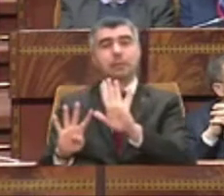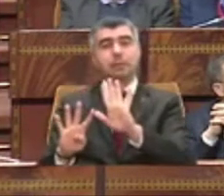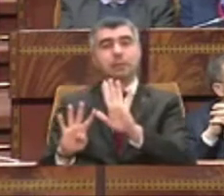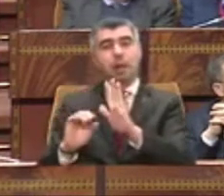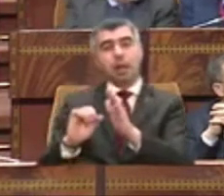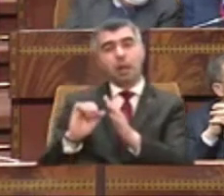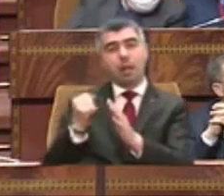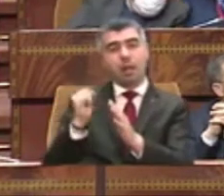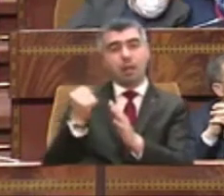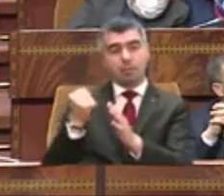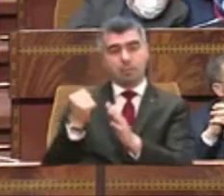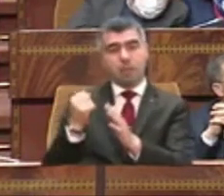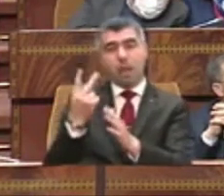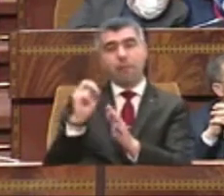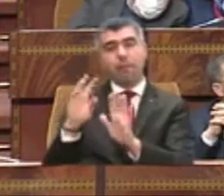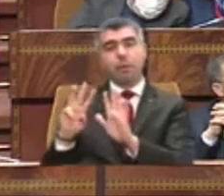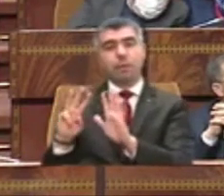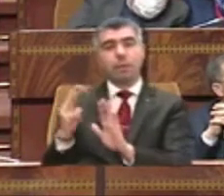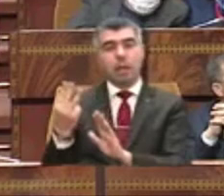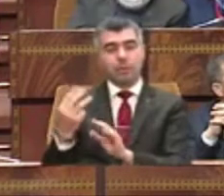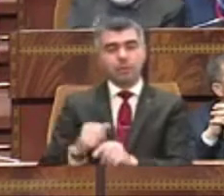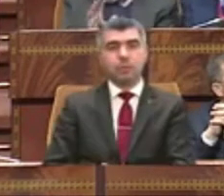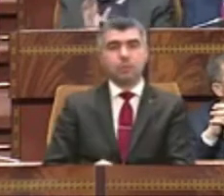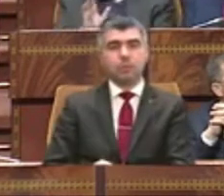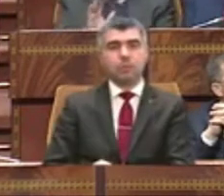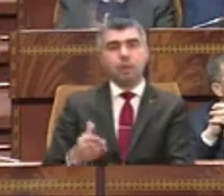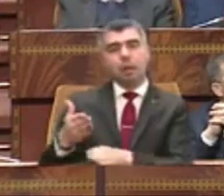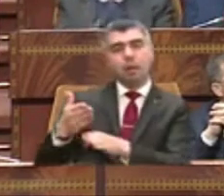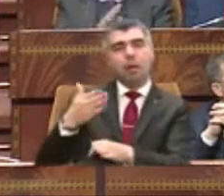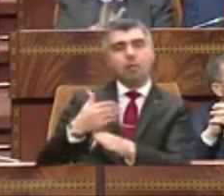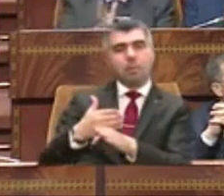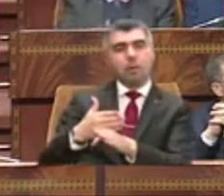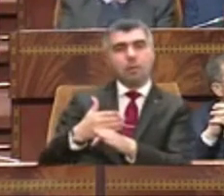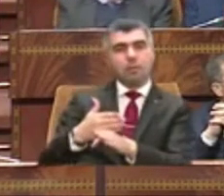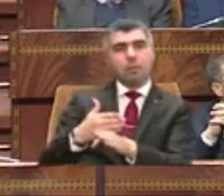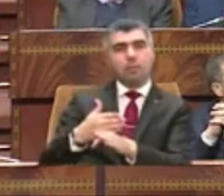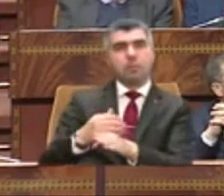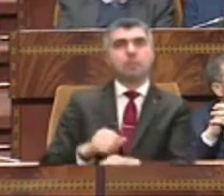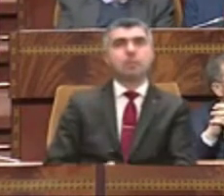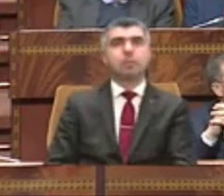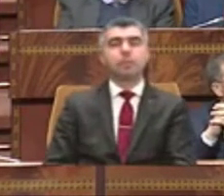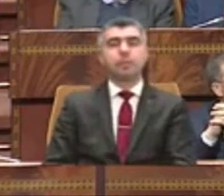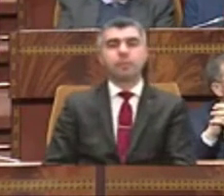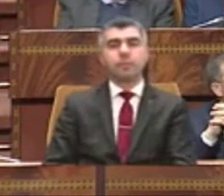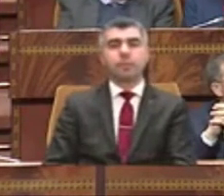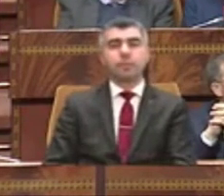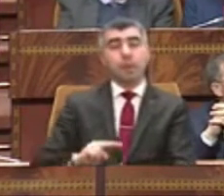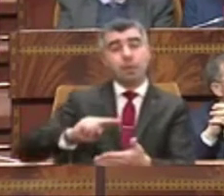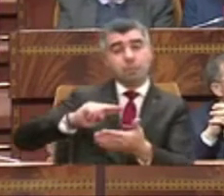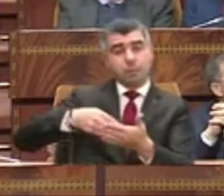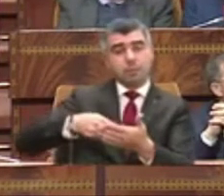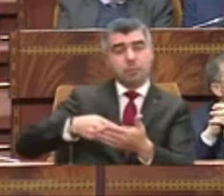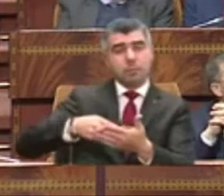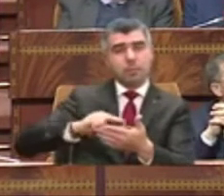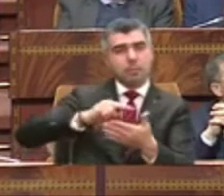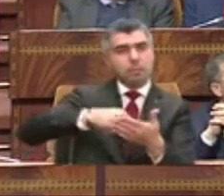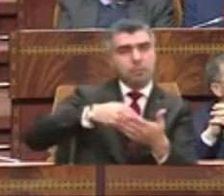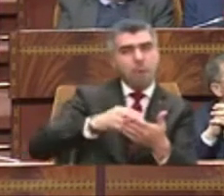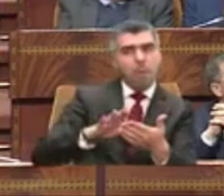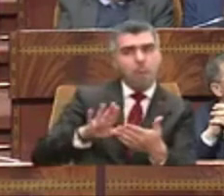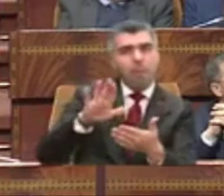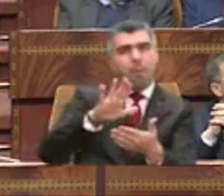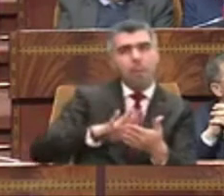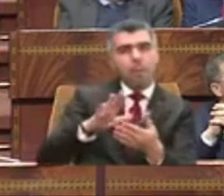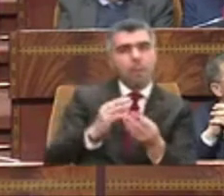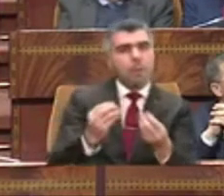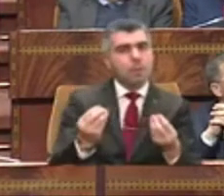2013. سيد الوزير، وسالت ديجا في 6 سنوات دابا، وتوقعت من طرف جميع الشركاء،